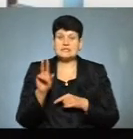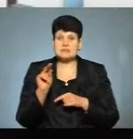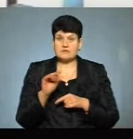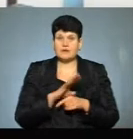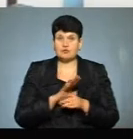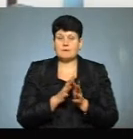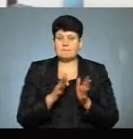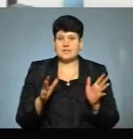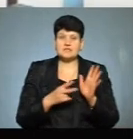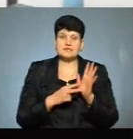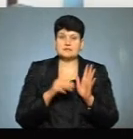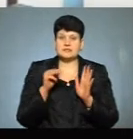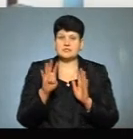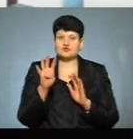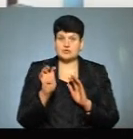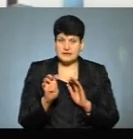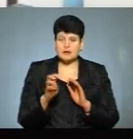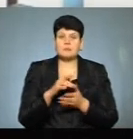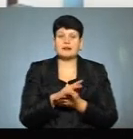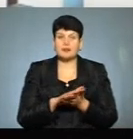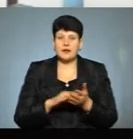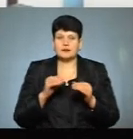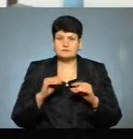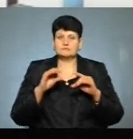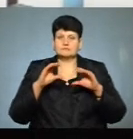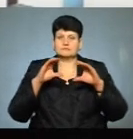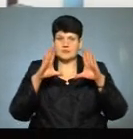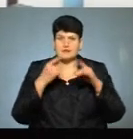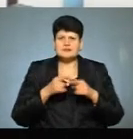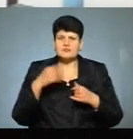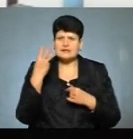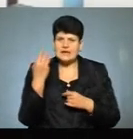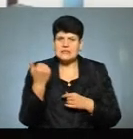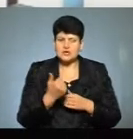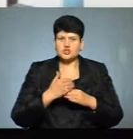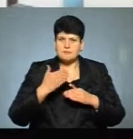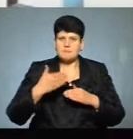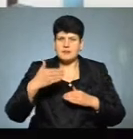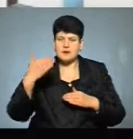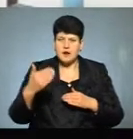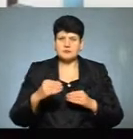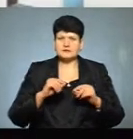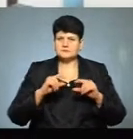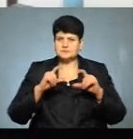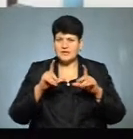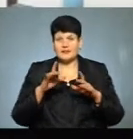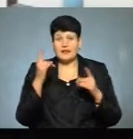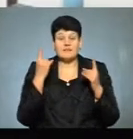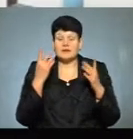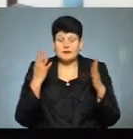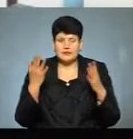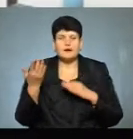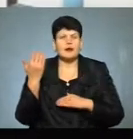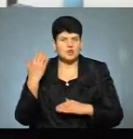більше 7400, тобто ми далі наростаємо, це вже третій тиждень підряд. Ріст, правда, не такий значний, як в